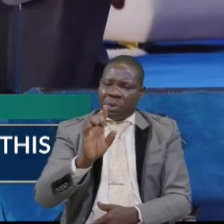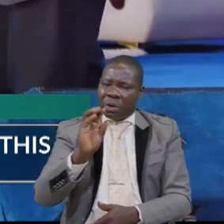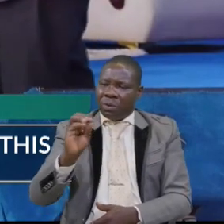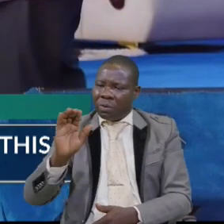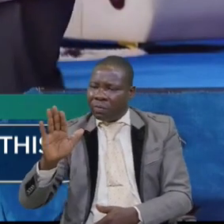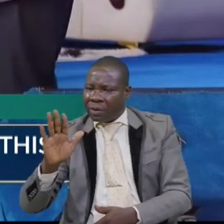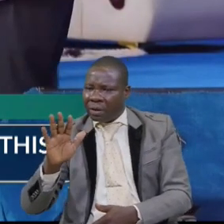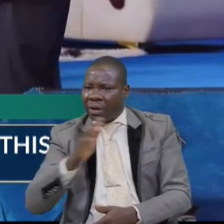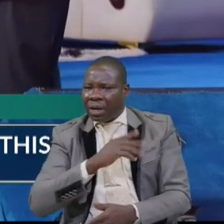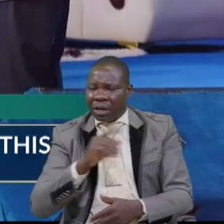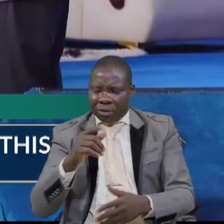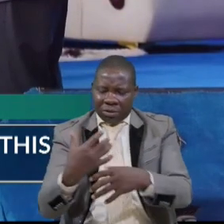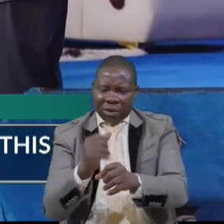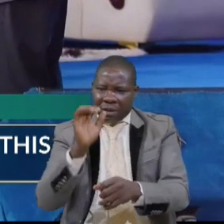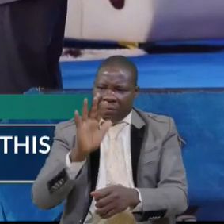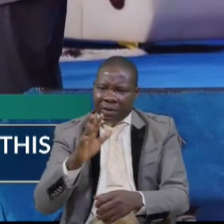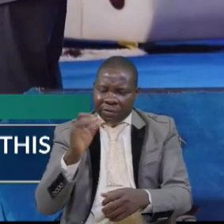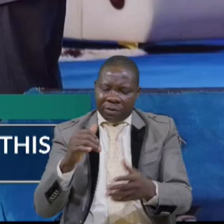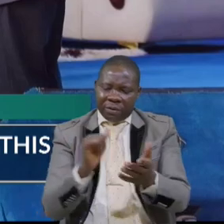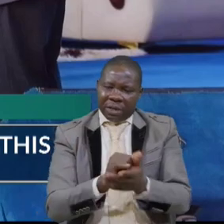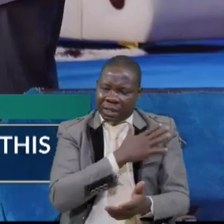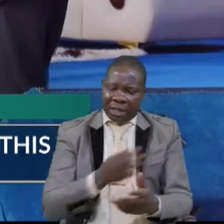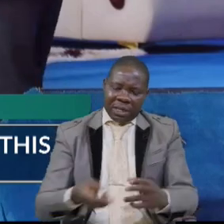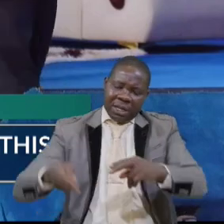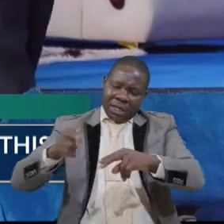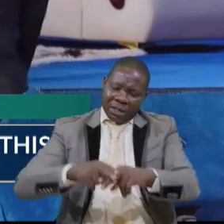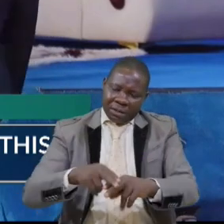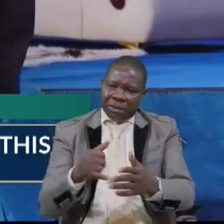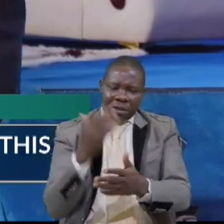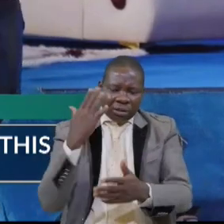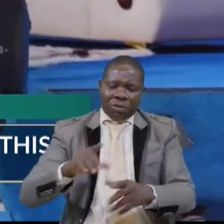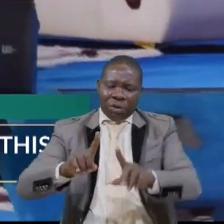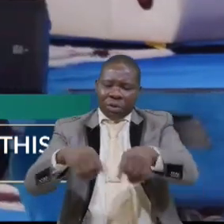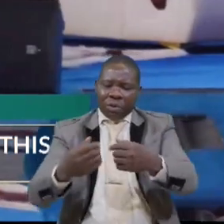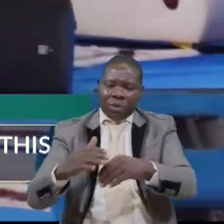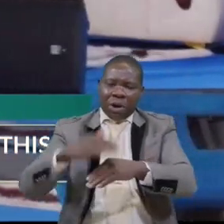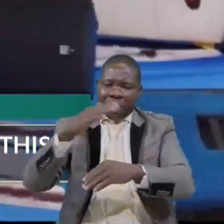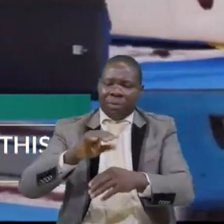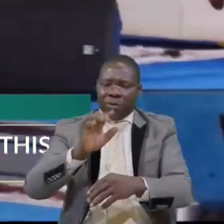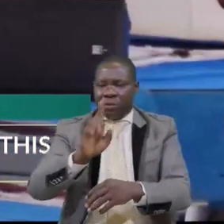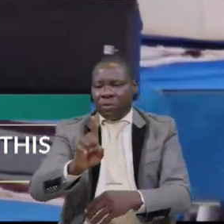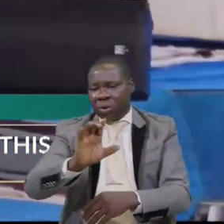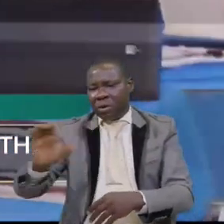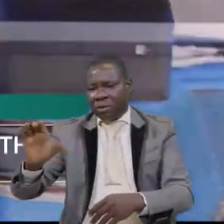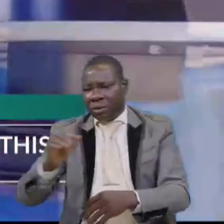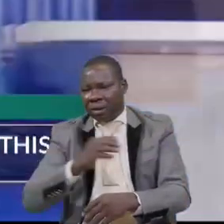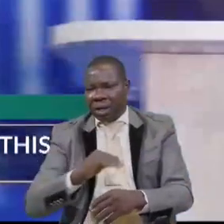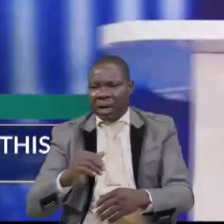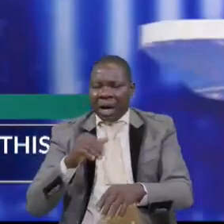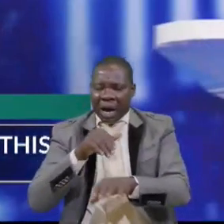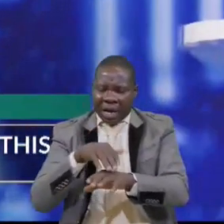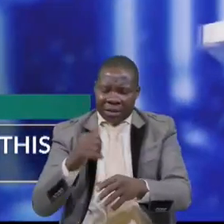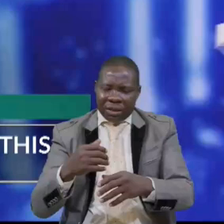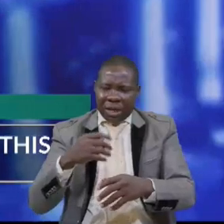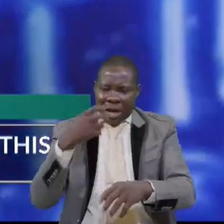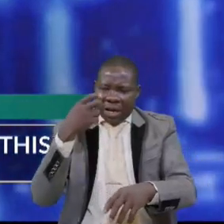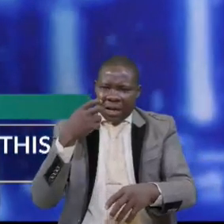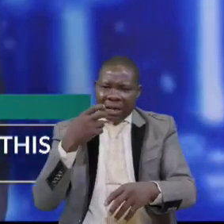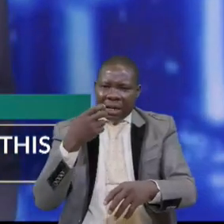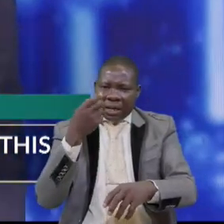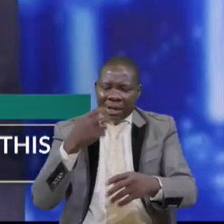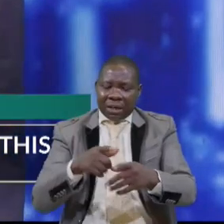encore 5%. Ça ira au-delà de 110%. C'est composé. Et vous avancez comme ça.